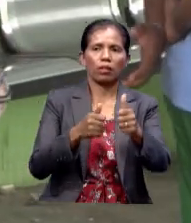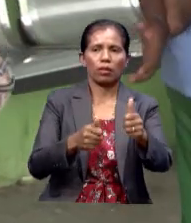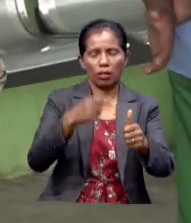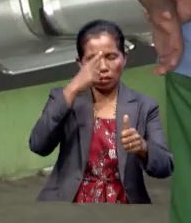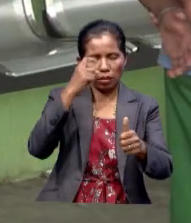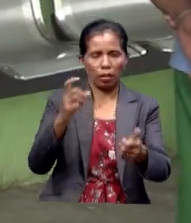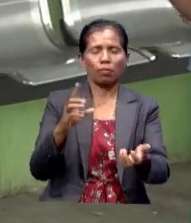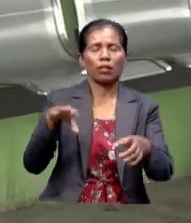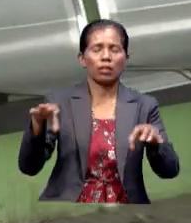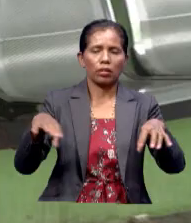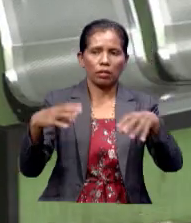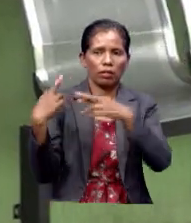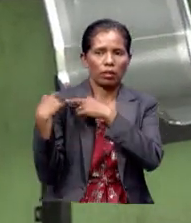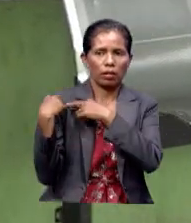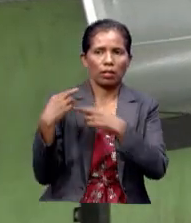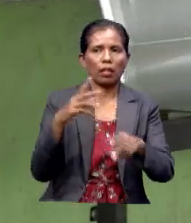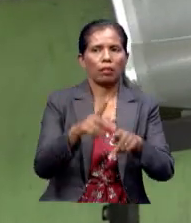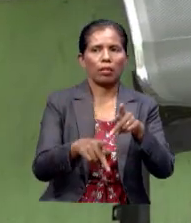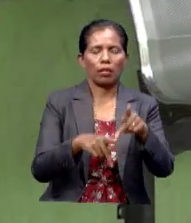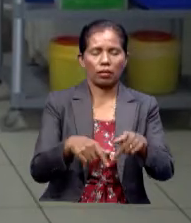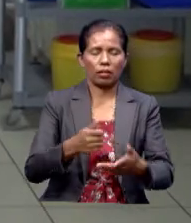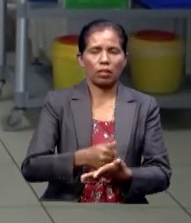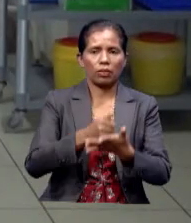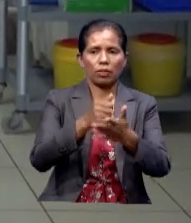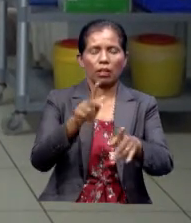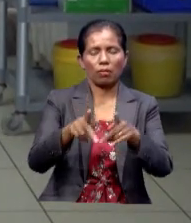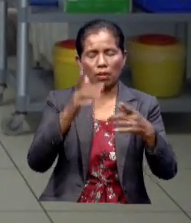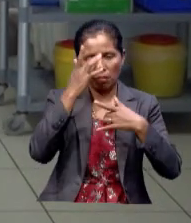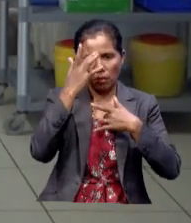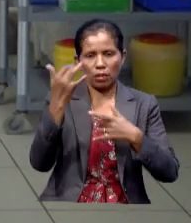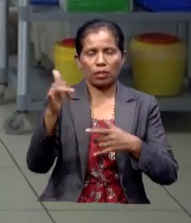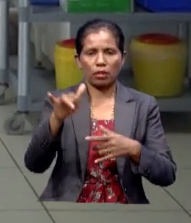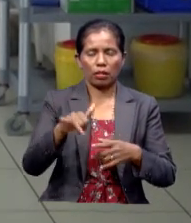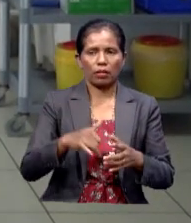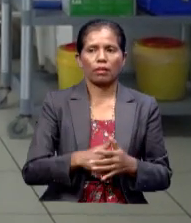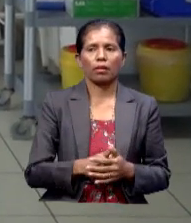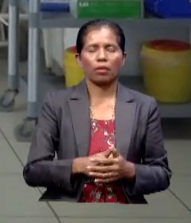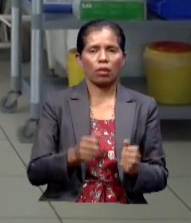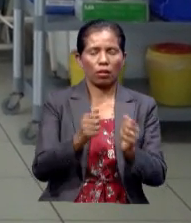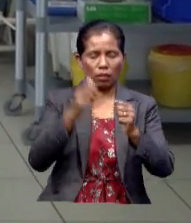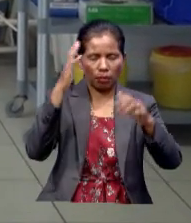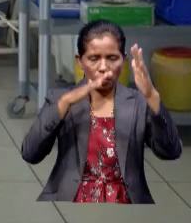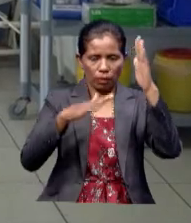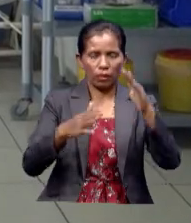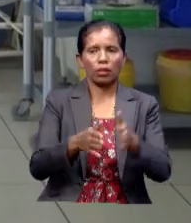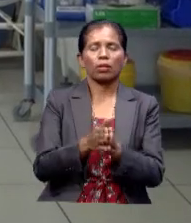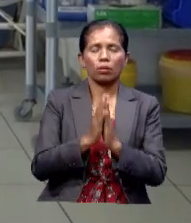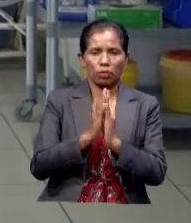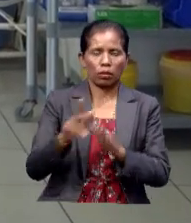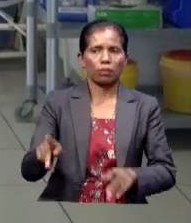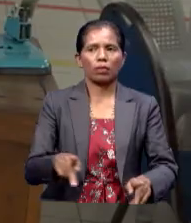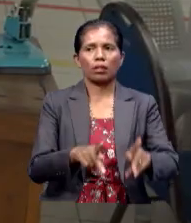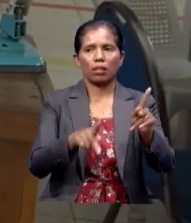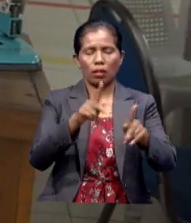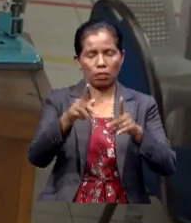medik kunian la ia ema ida mak atau substitui ho di atende pasien sira. Ho acontecimento ne Fundação Mahin husu publiku no